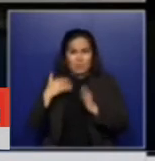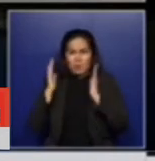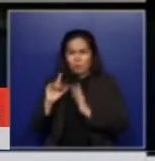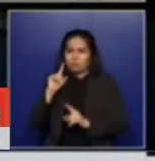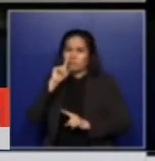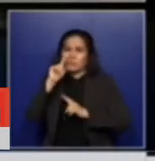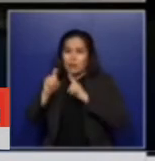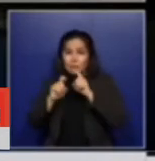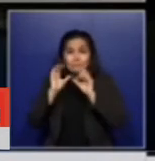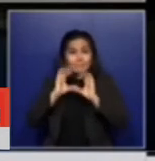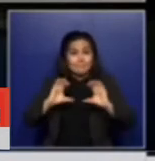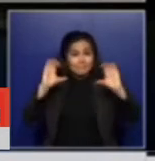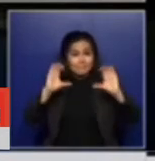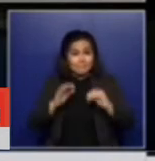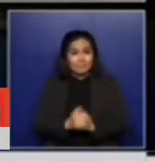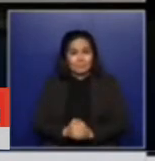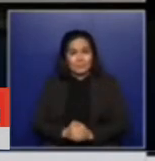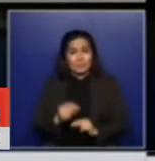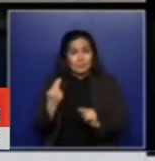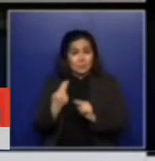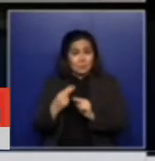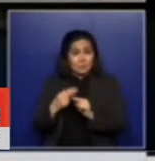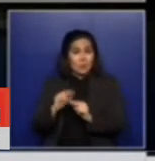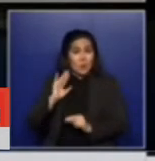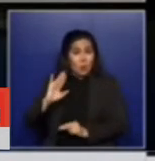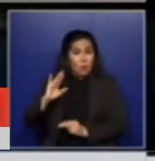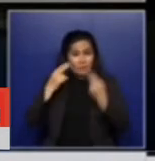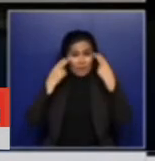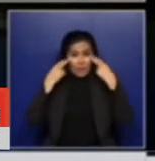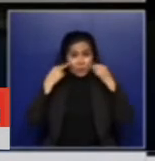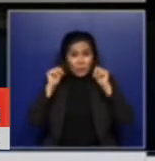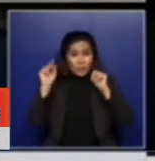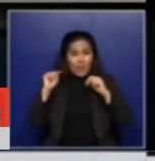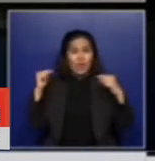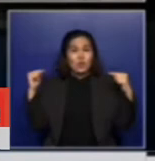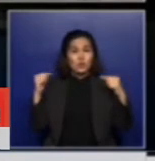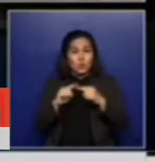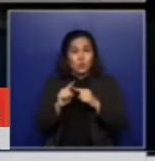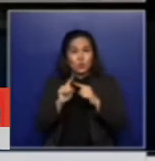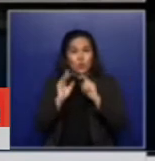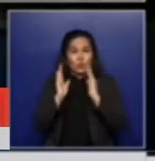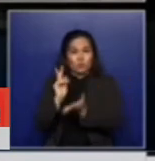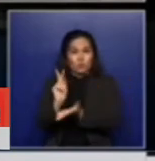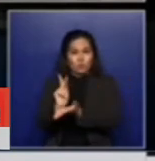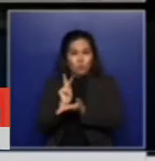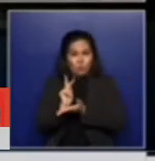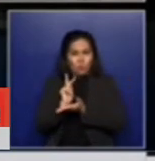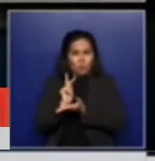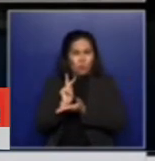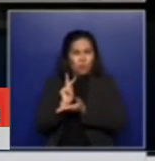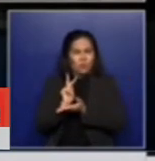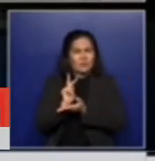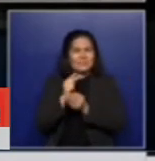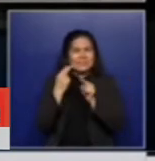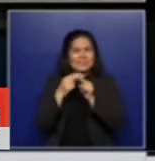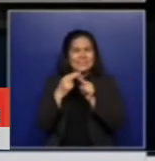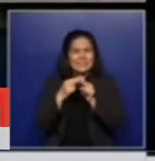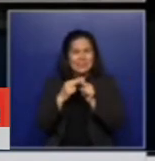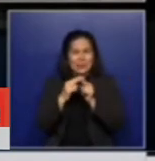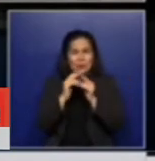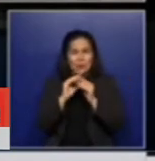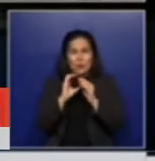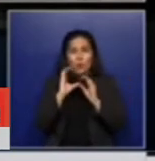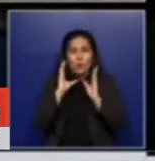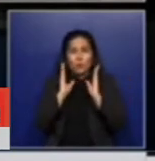ครับว่าท่านมีฉายานักกู้แห่งลุ่มน้ำเจ้าพระยาเรื่องนี้ผมเชื่อว่าฉายานี้ไม่ได้มาด้วยโชคช่ว